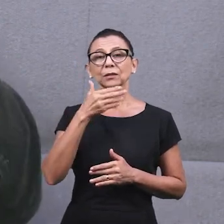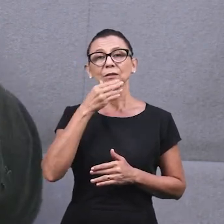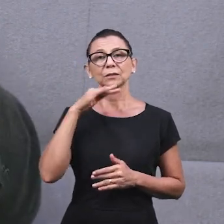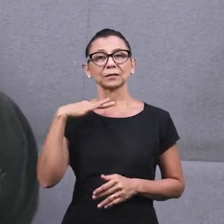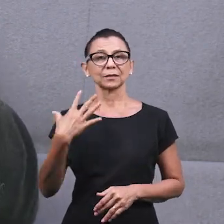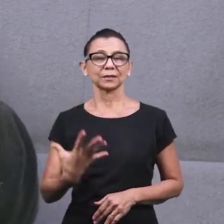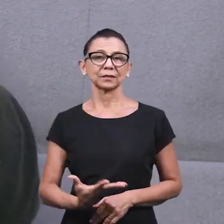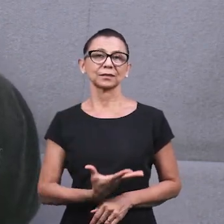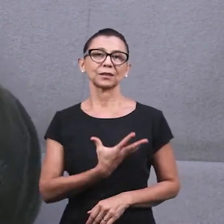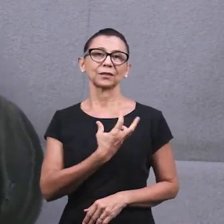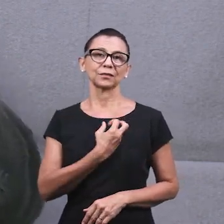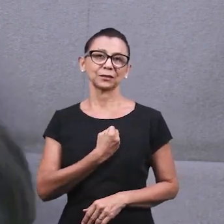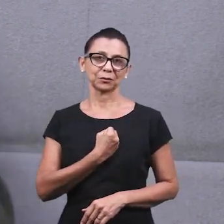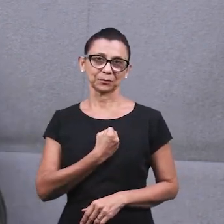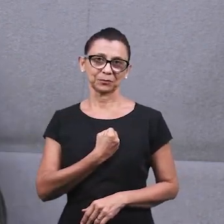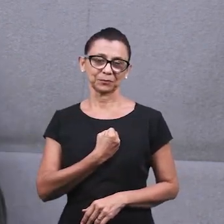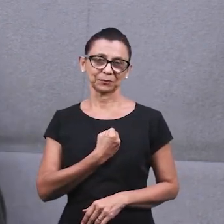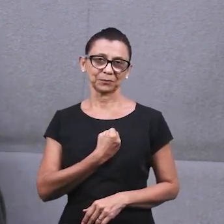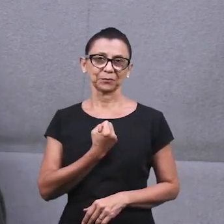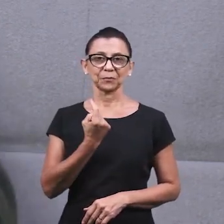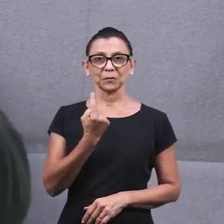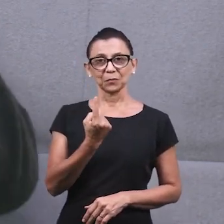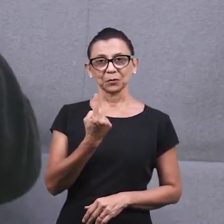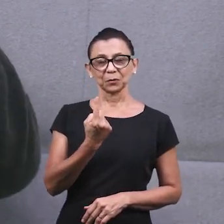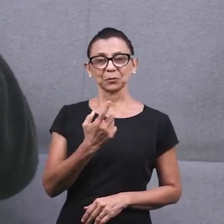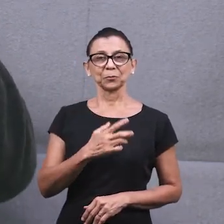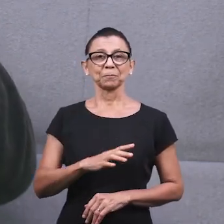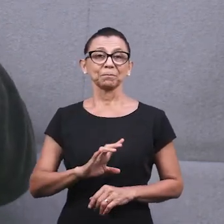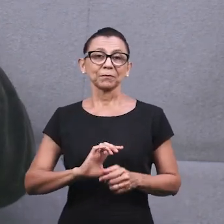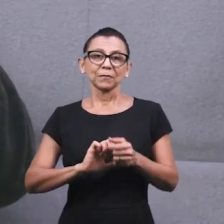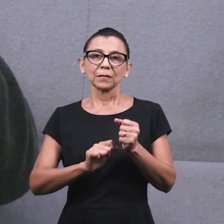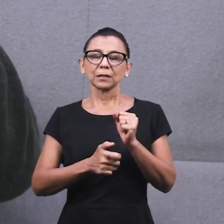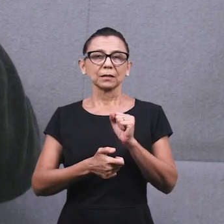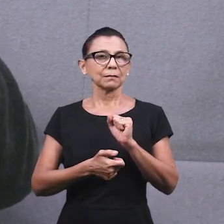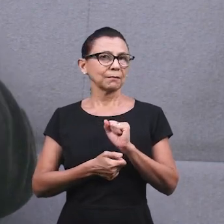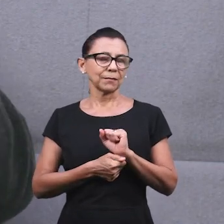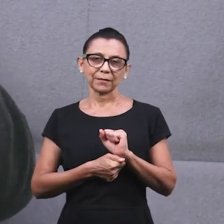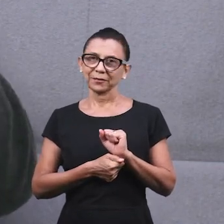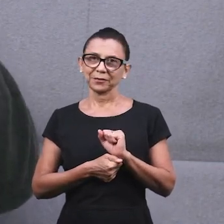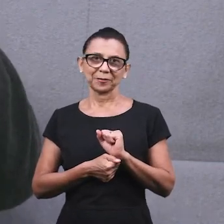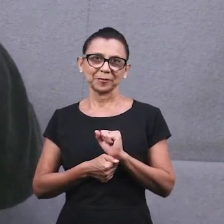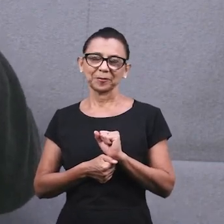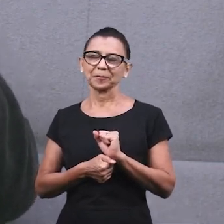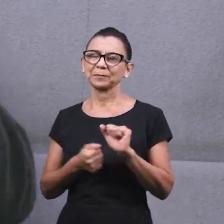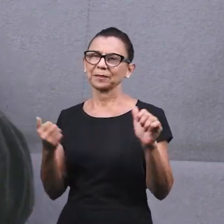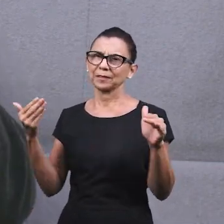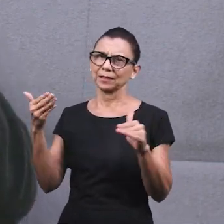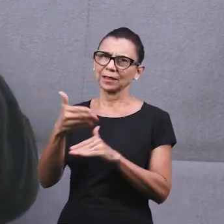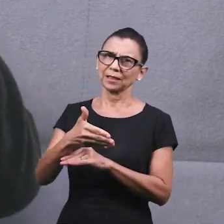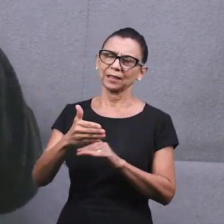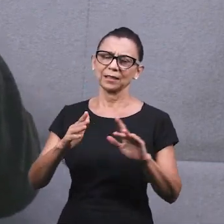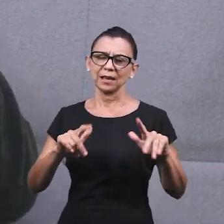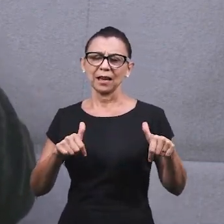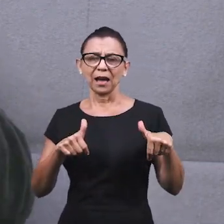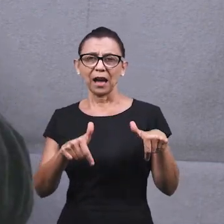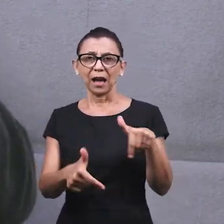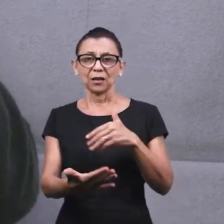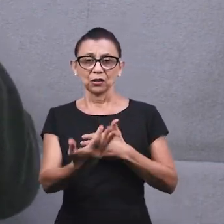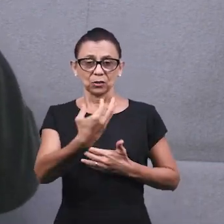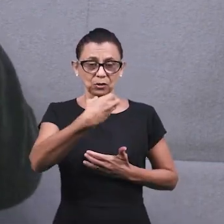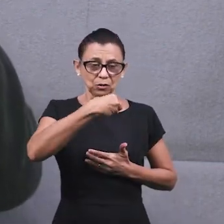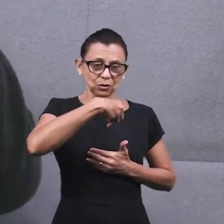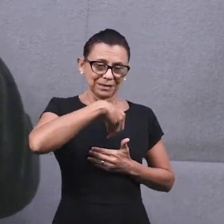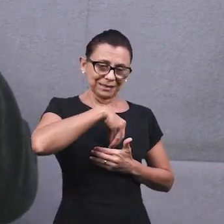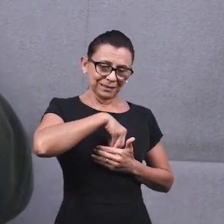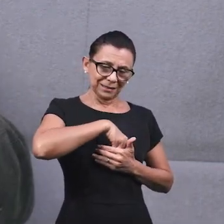le salut en Jésus. Amen. C'est le mystère qui entre, qui opère dans